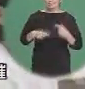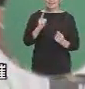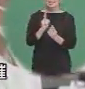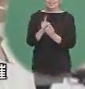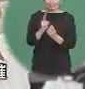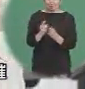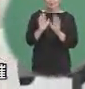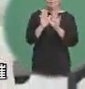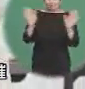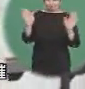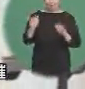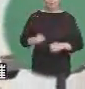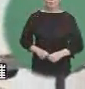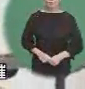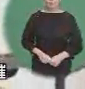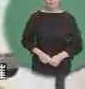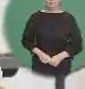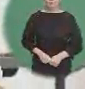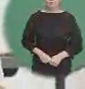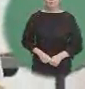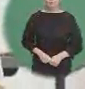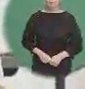中学生向けに開かれました。